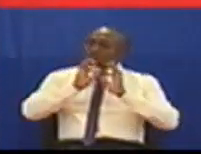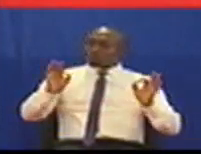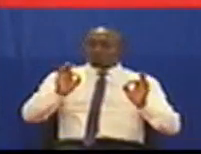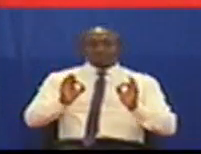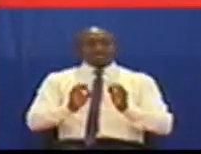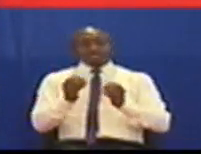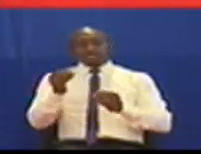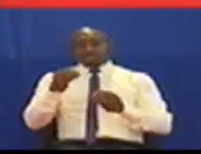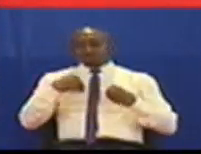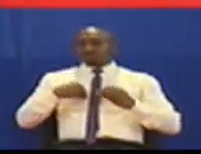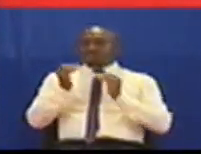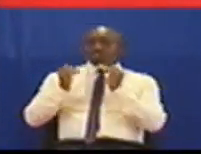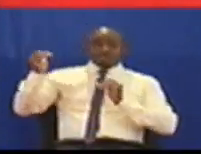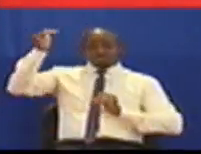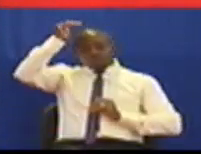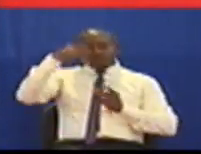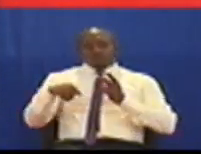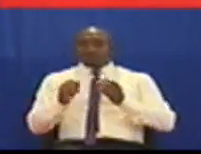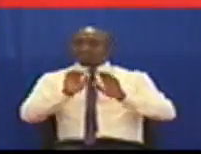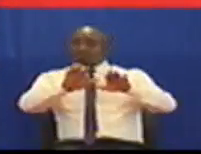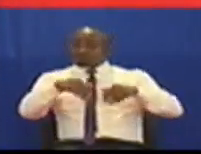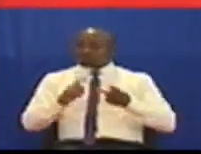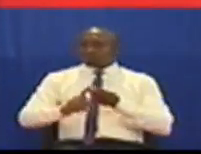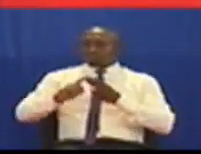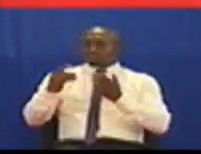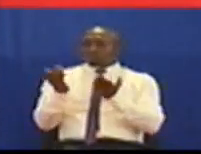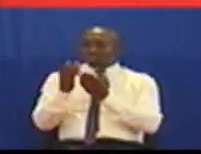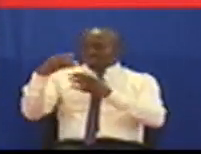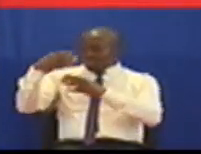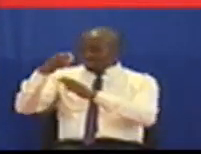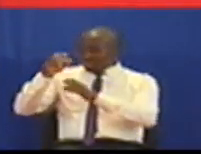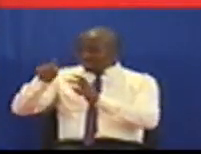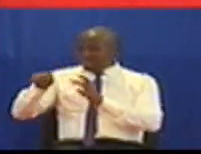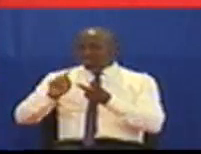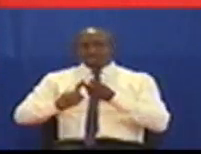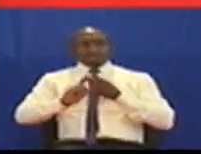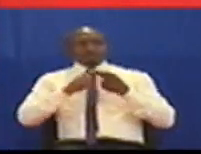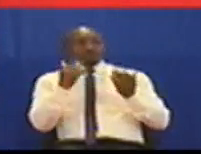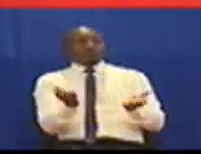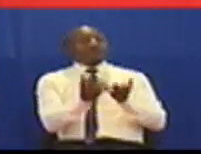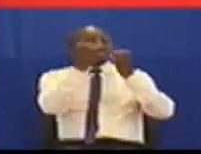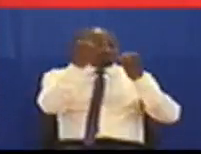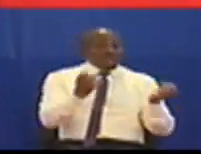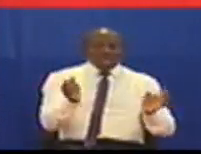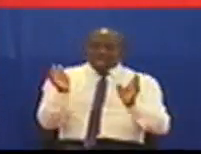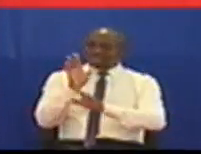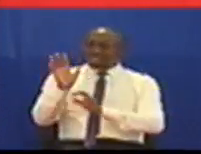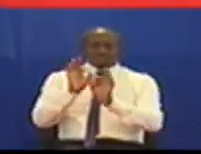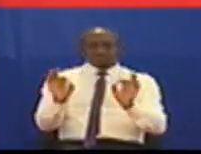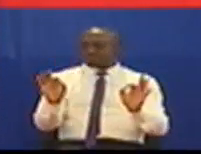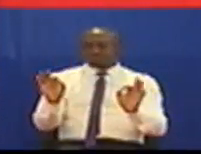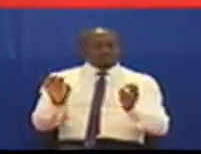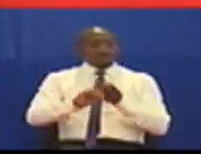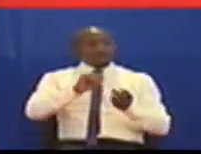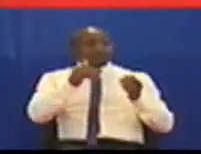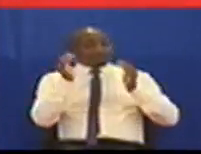inaitwa Uyumbu High School, ni ya science, inachukua wanafunzi kutoka nchi nzima. Lakini kwa bahati mbaya sana hali yake sio nzuri, ina upungufu